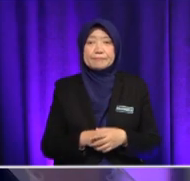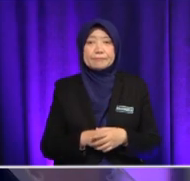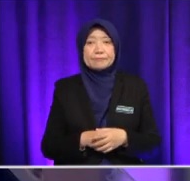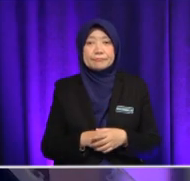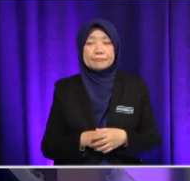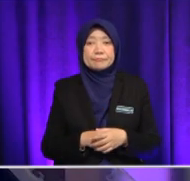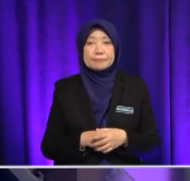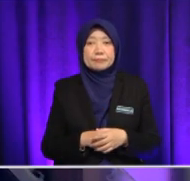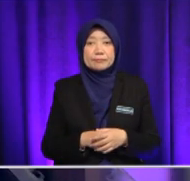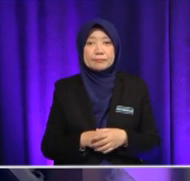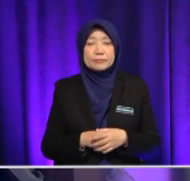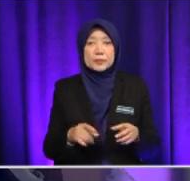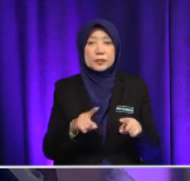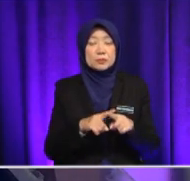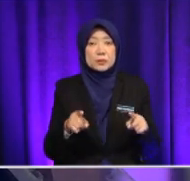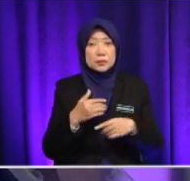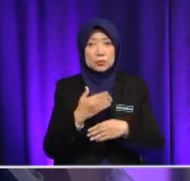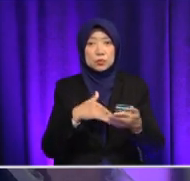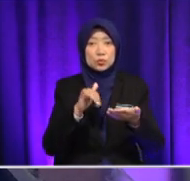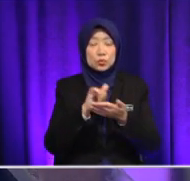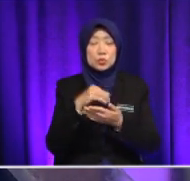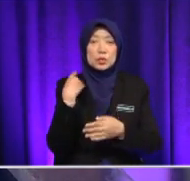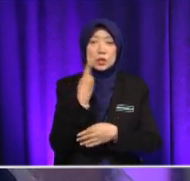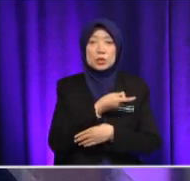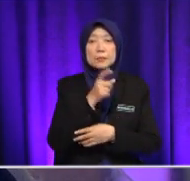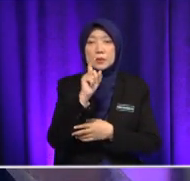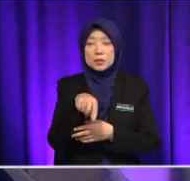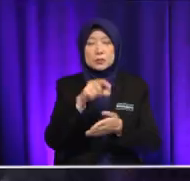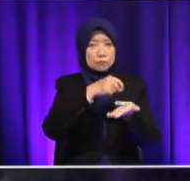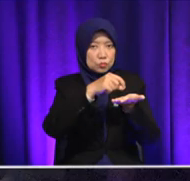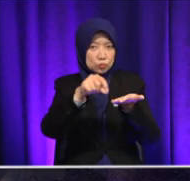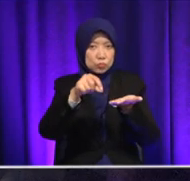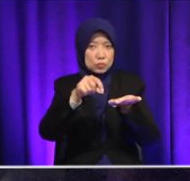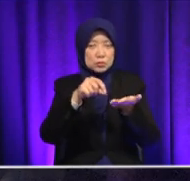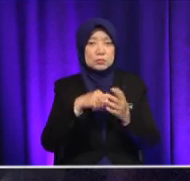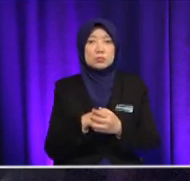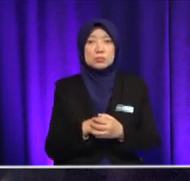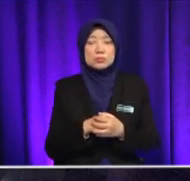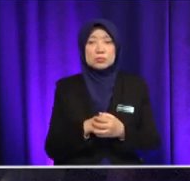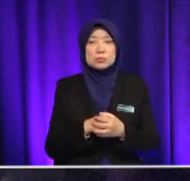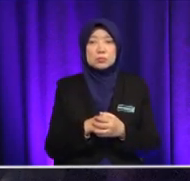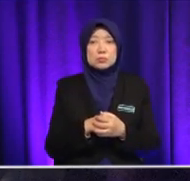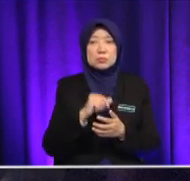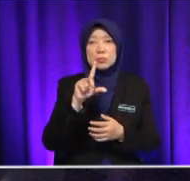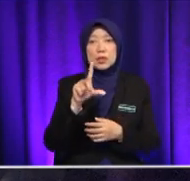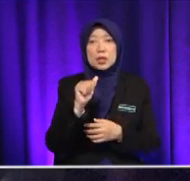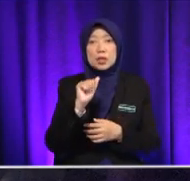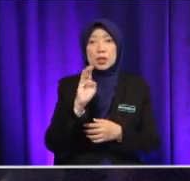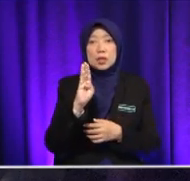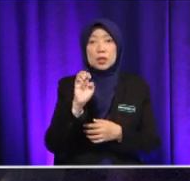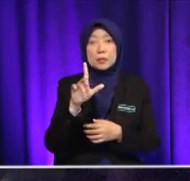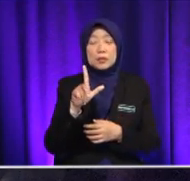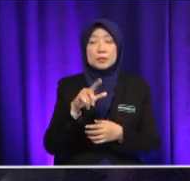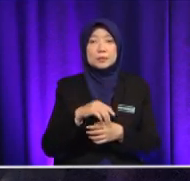Okey. Tapi sebelum tu kita kena labelkan dahulu eh. Penting untuk kita labelkan supaya